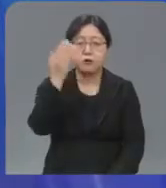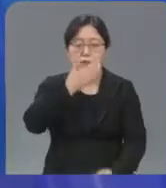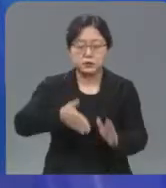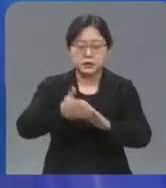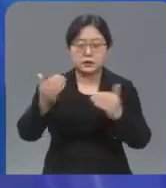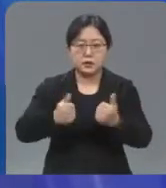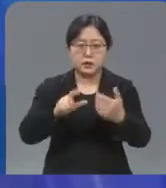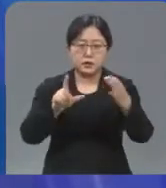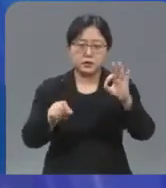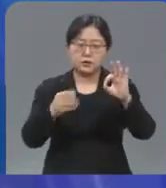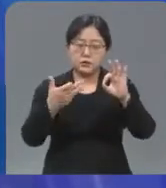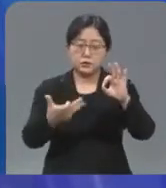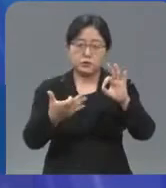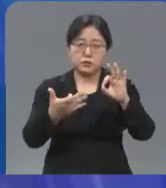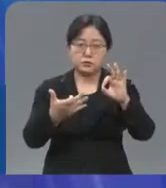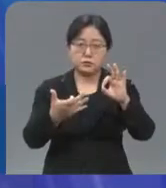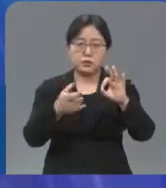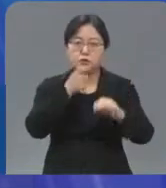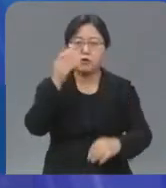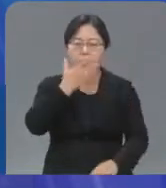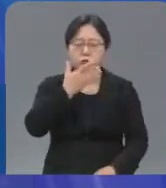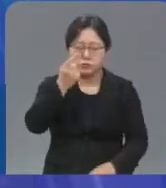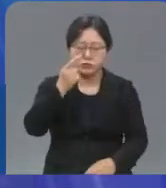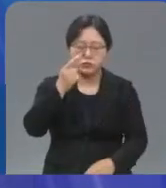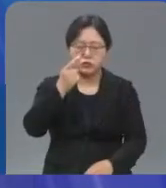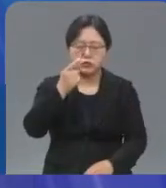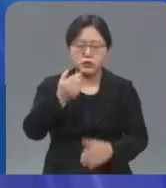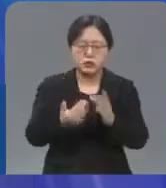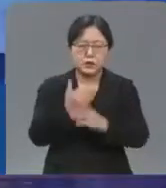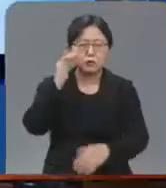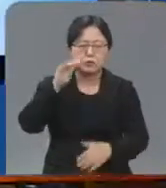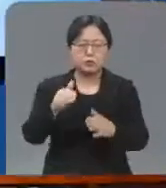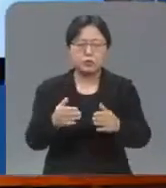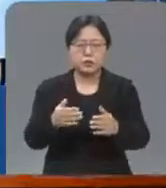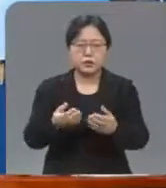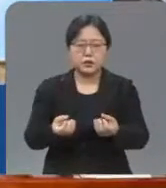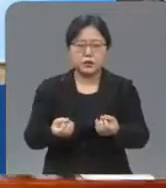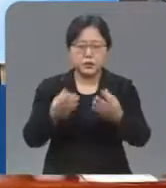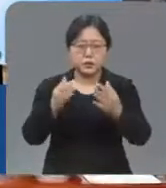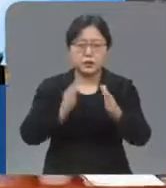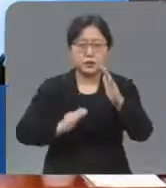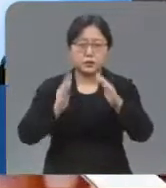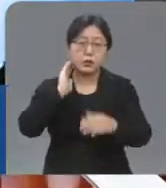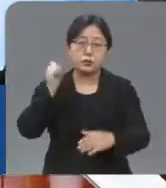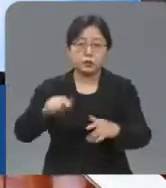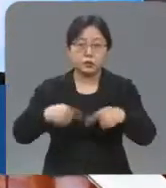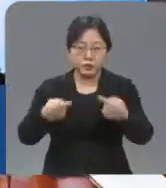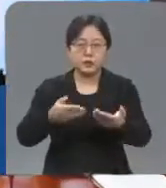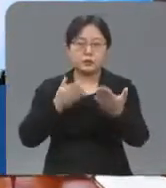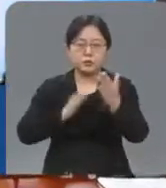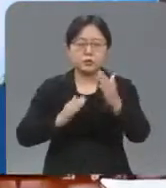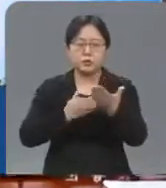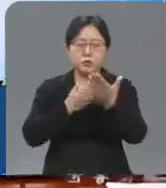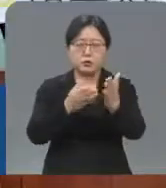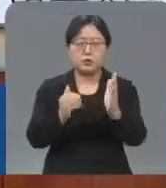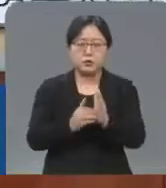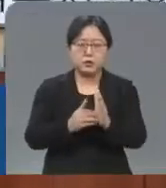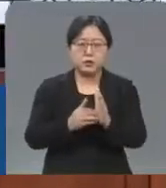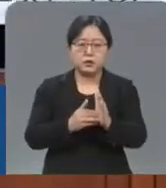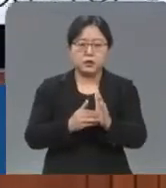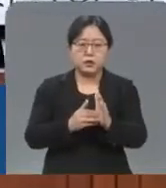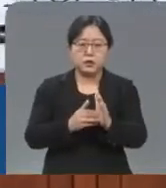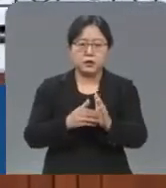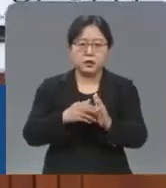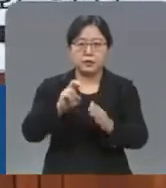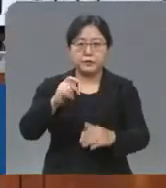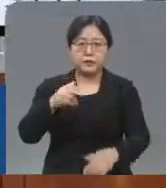여수시의회가 10월 19일에 열릴 여순사건 추념식에 대통령 참석을 공식 건의했습니다. 여수시의회는